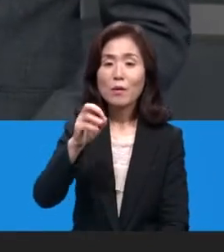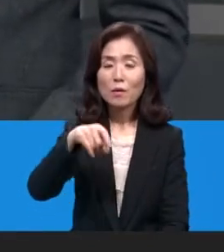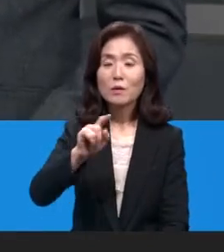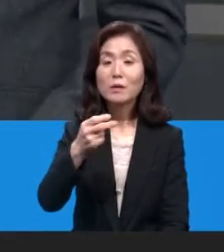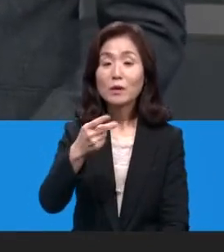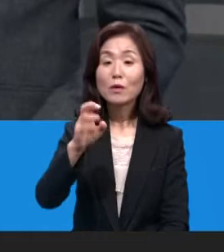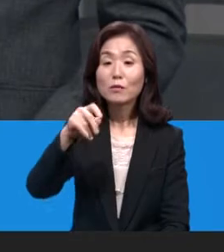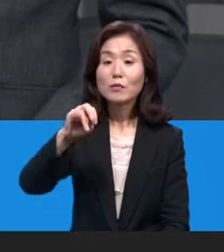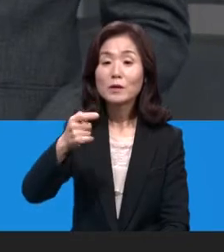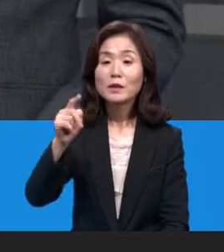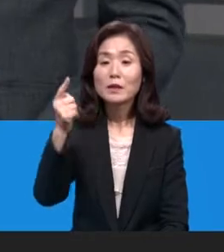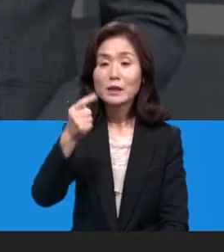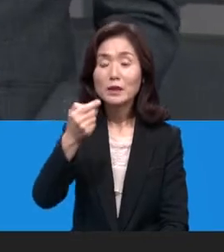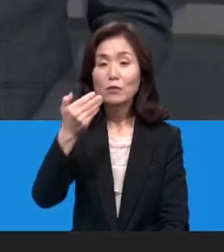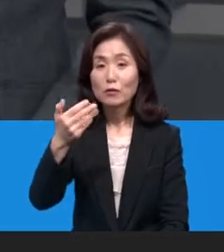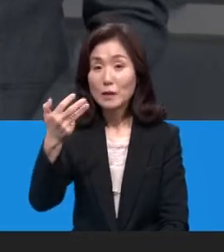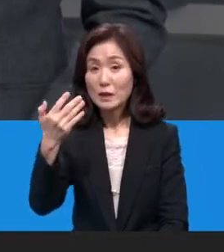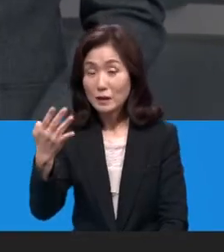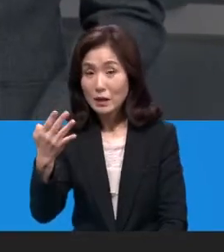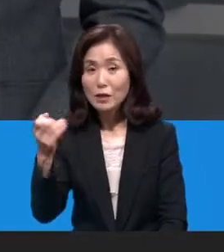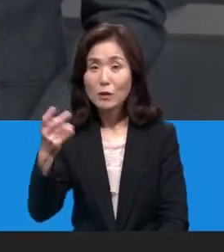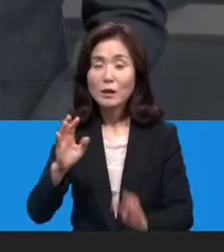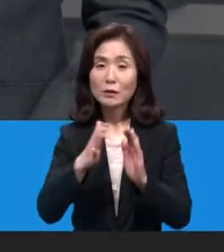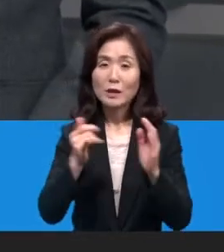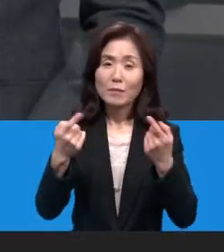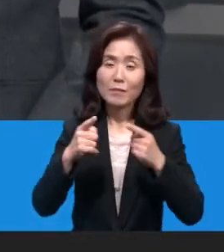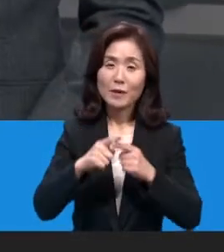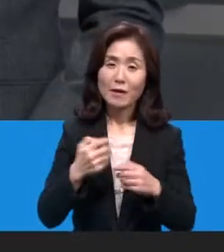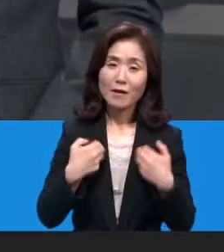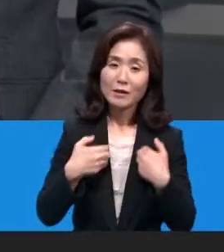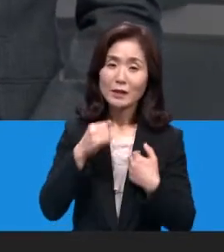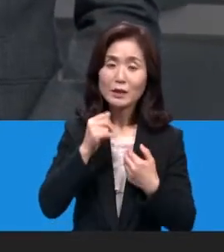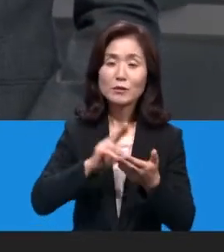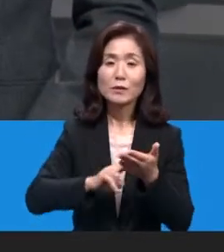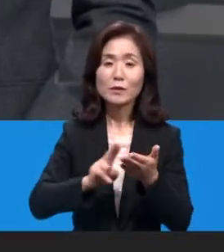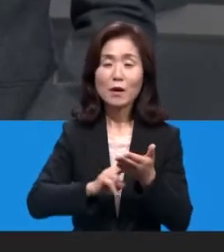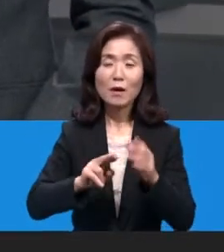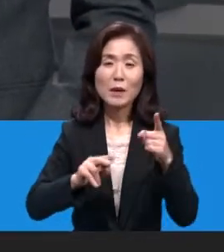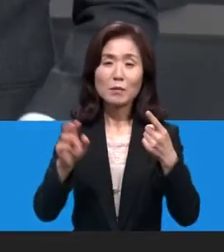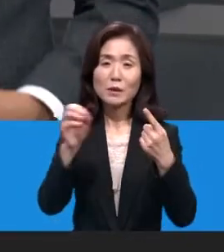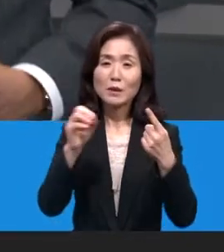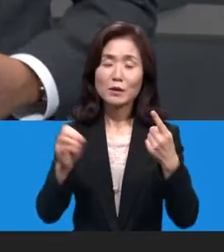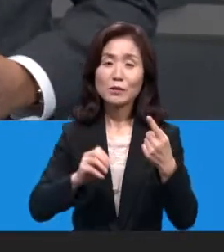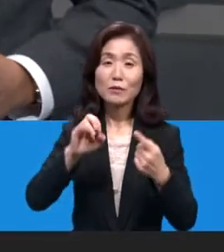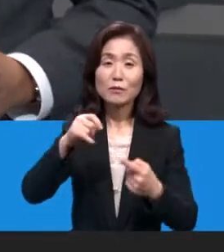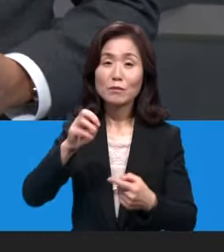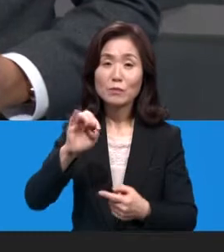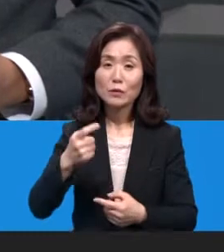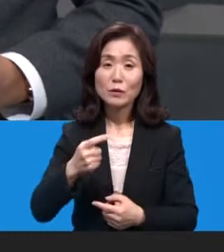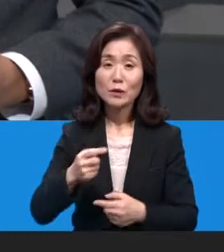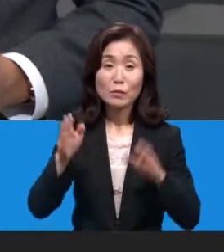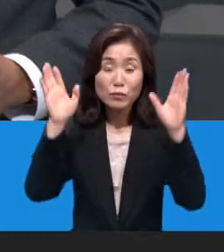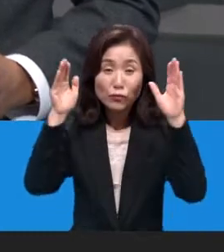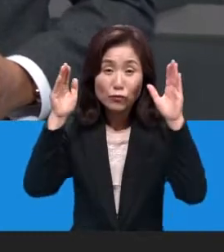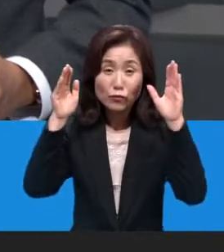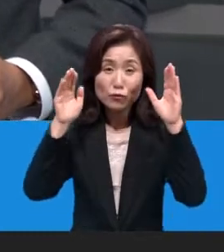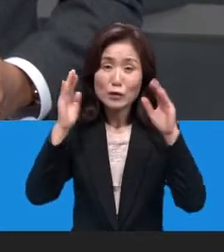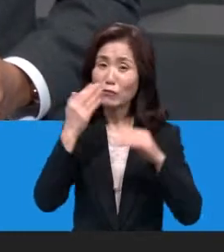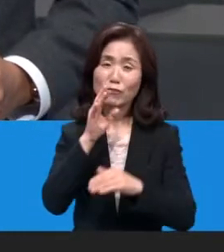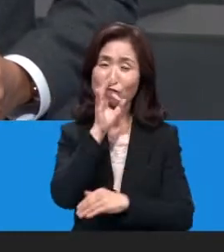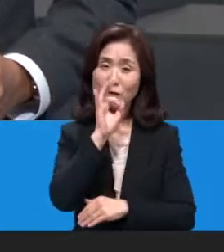함께 즐길 수 있는 애니메이션 100% 울프 푸들이 될 수 없어를 지성과 감성에서 전해드립니다. 확인해